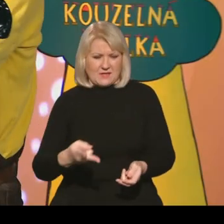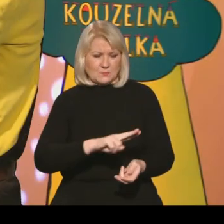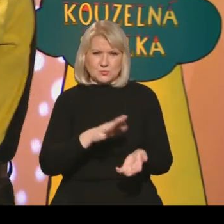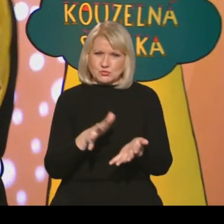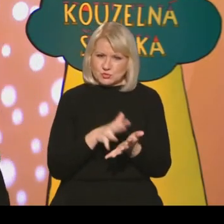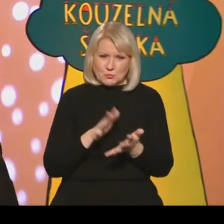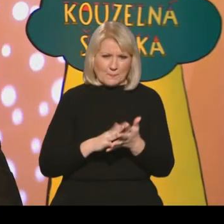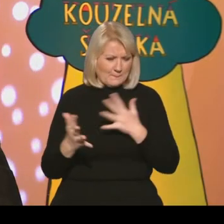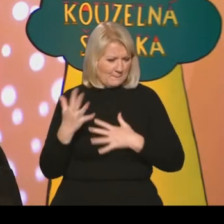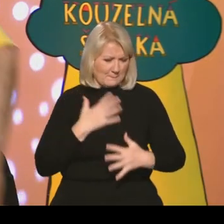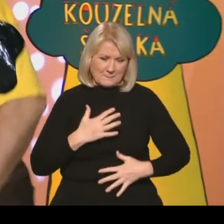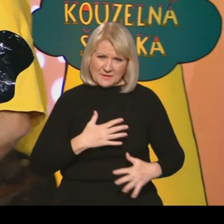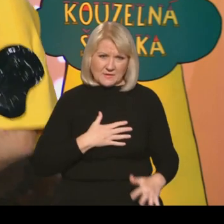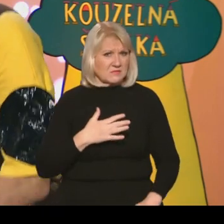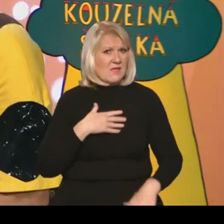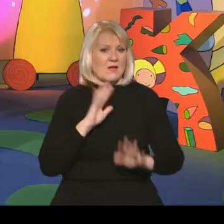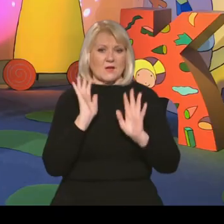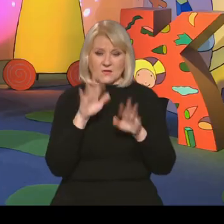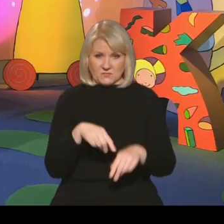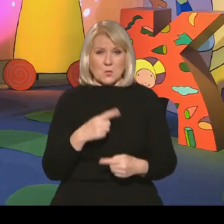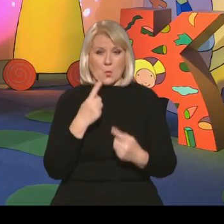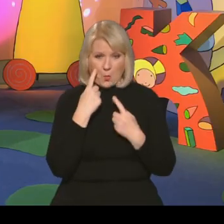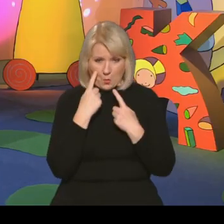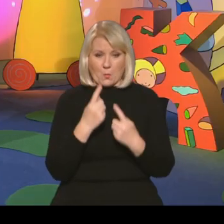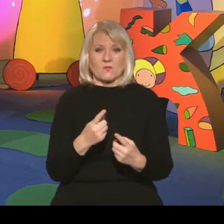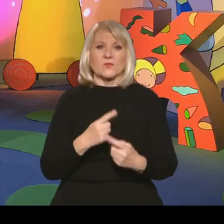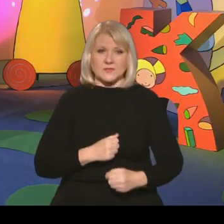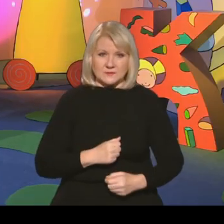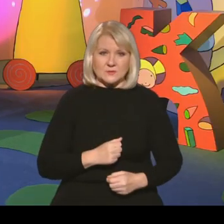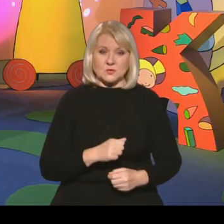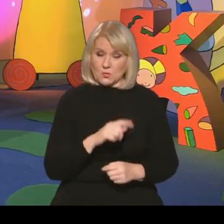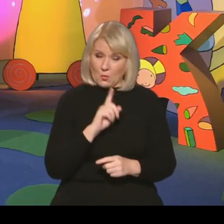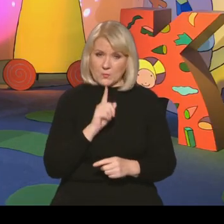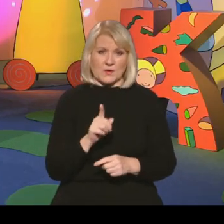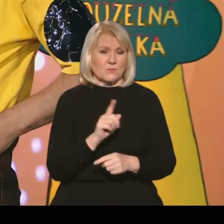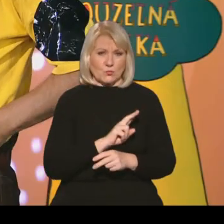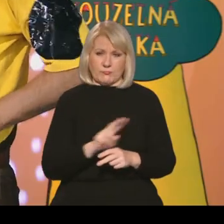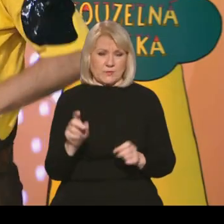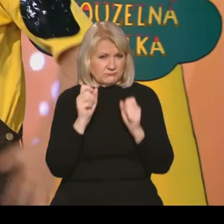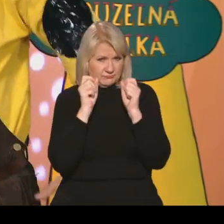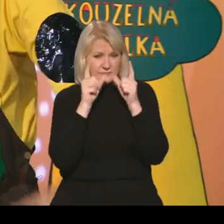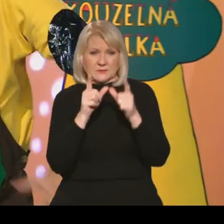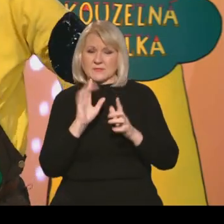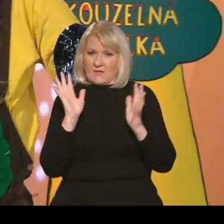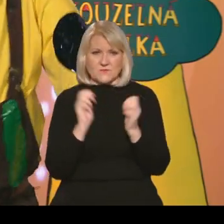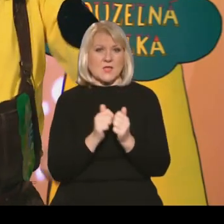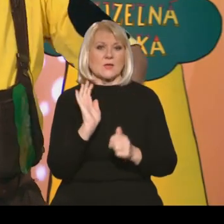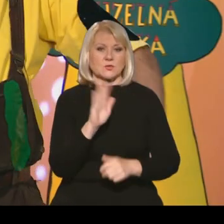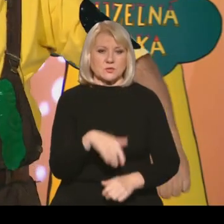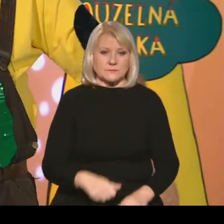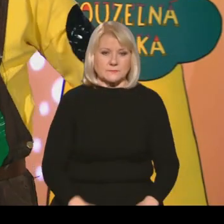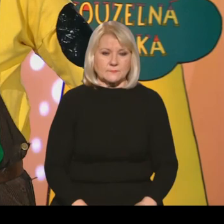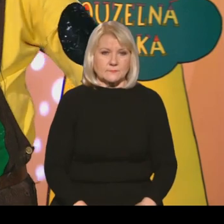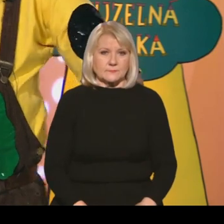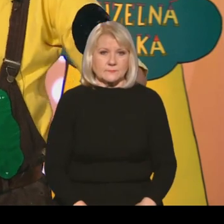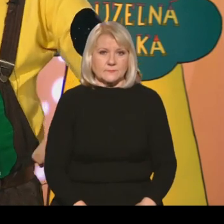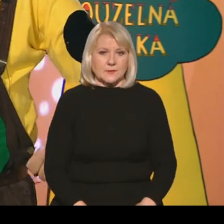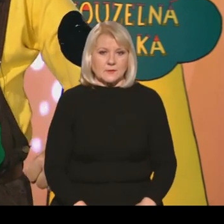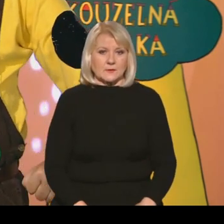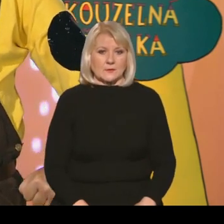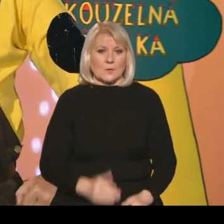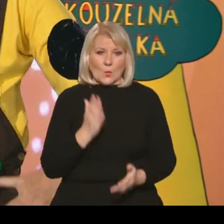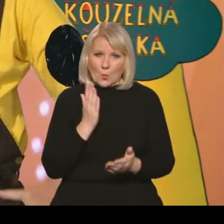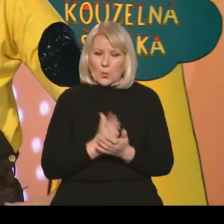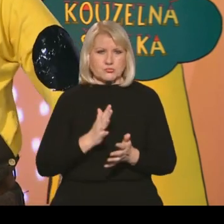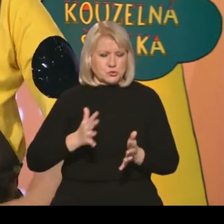všude špinavý, to budete koukat, žasnout, nebudete tomu ani věřit. Tak, a teď